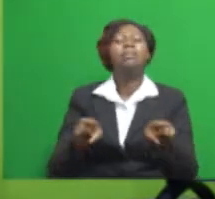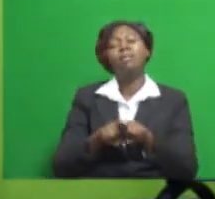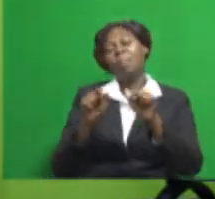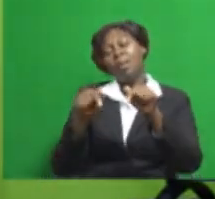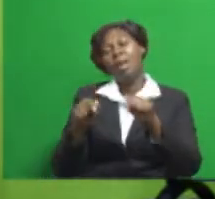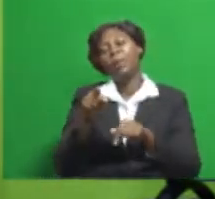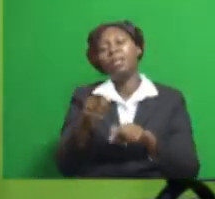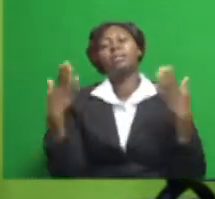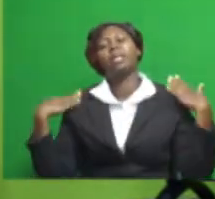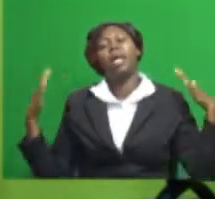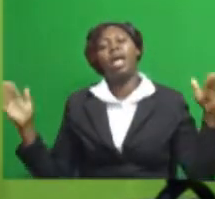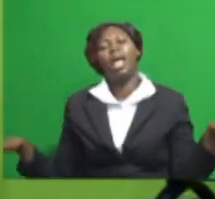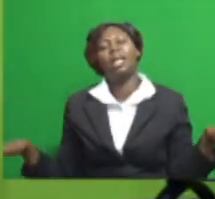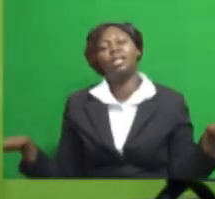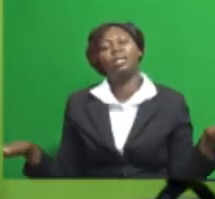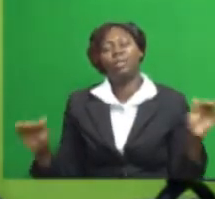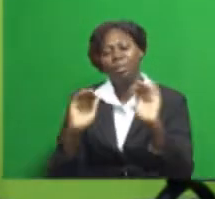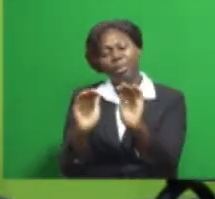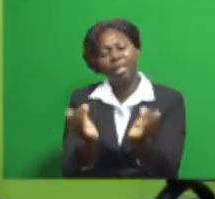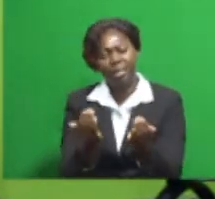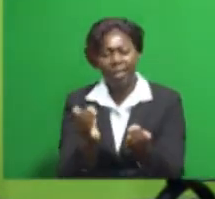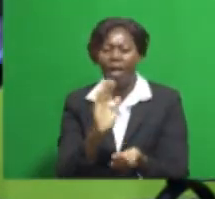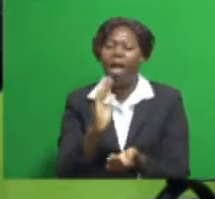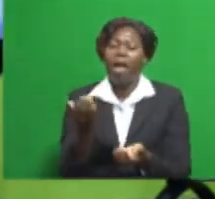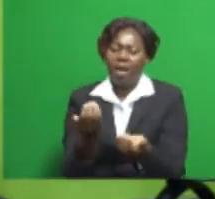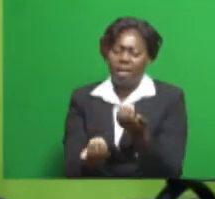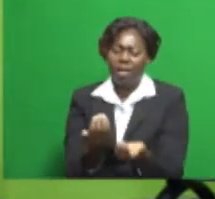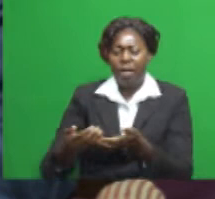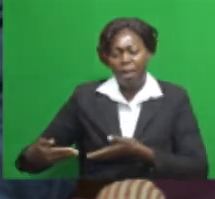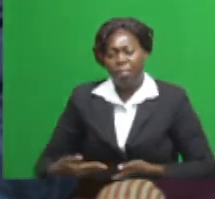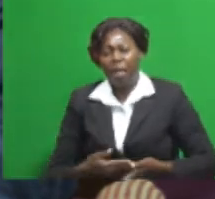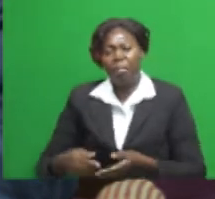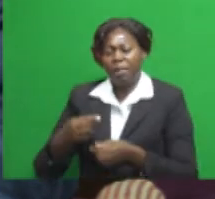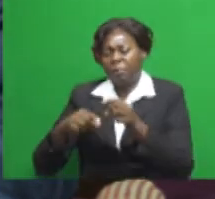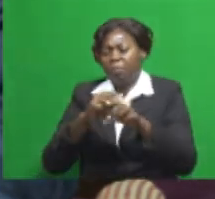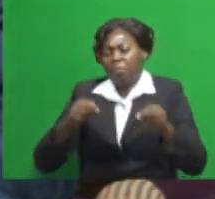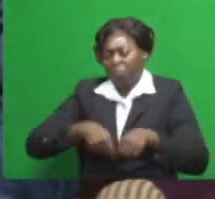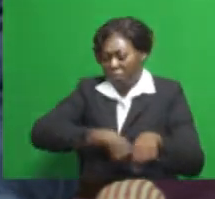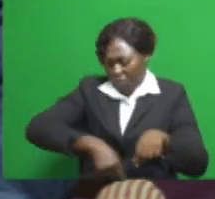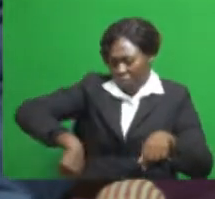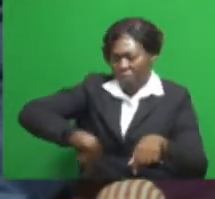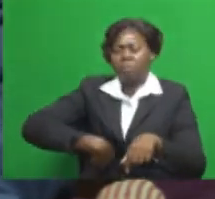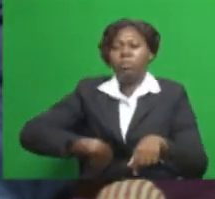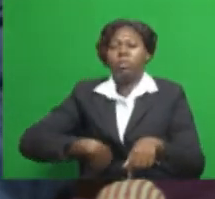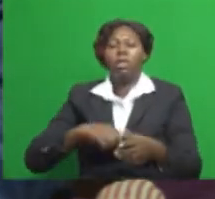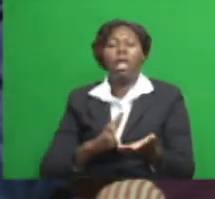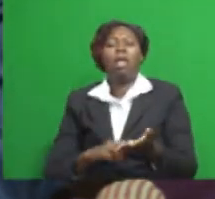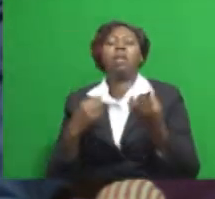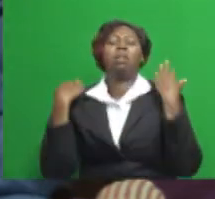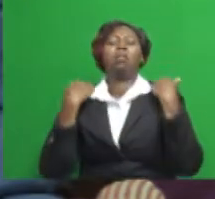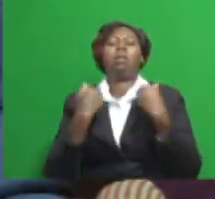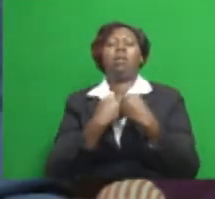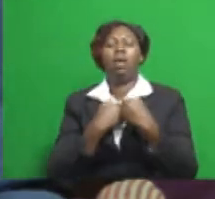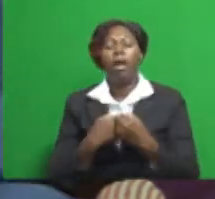Ukazotesa tunhu tunosungirirwa vana pastor ka vachinzwa chengeteke nekuti zvakadai ka. Iro Bhaibheri chisa pachena kudai. Kusaziva